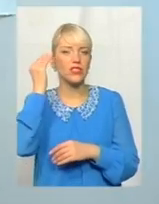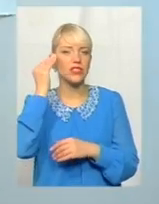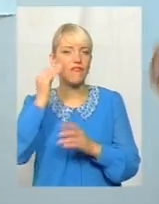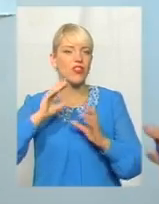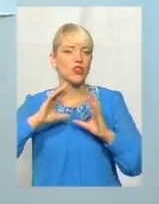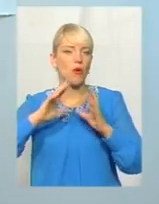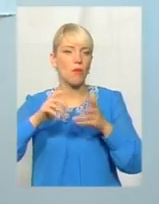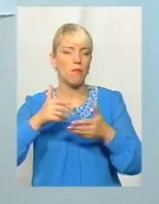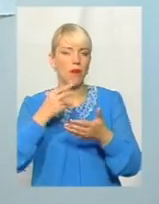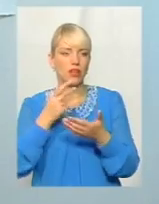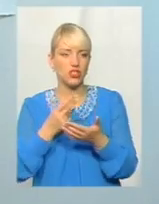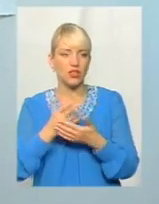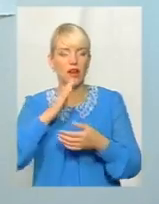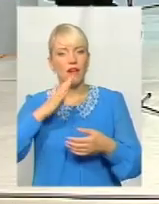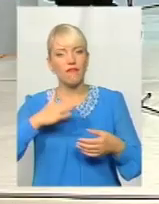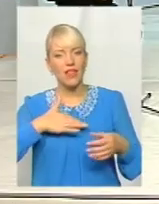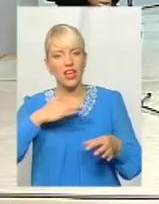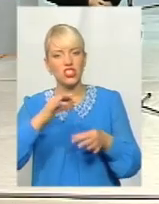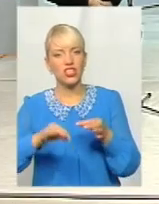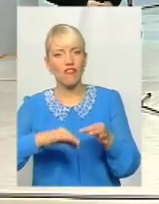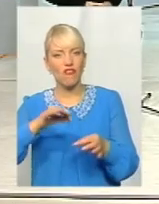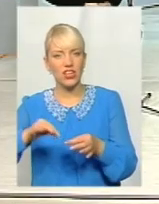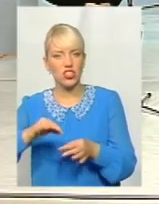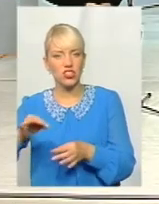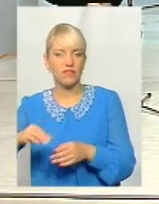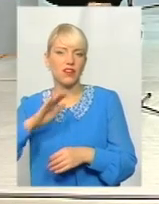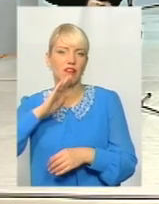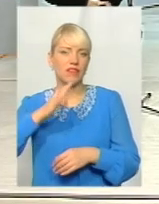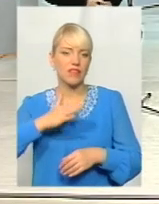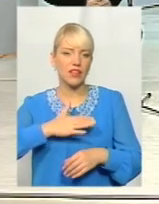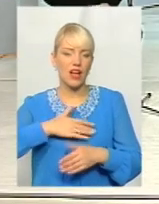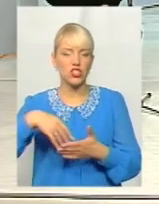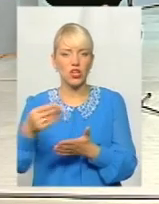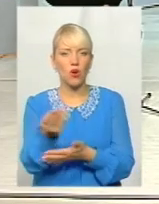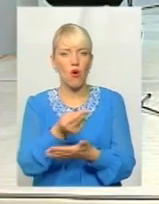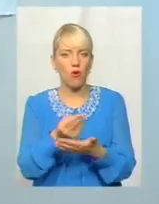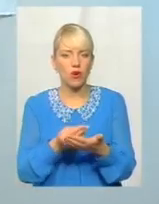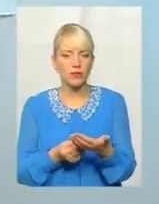в наших вишивках, в наших розписах закодовано дуже багато